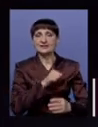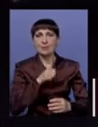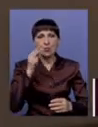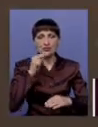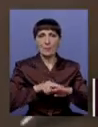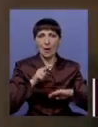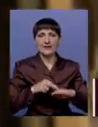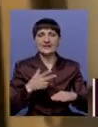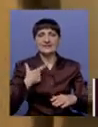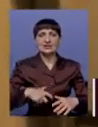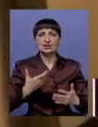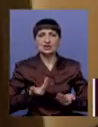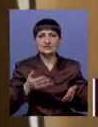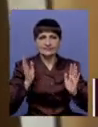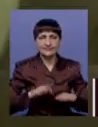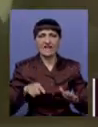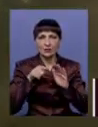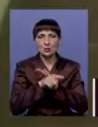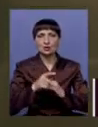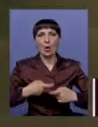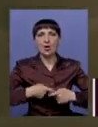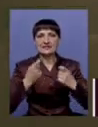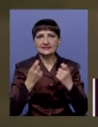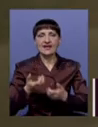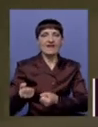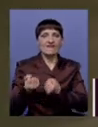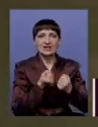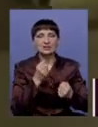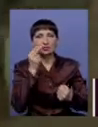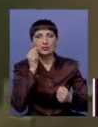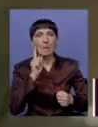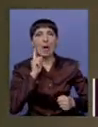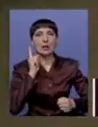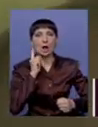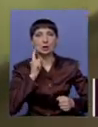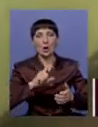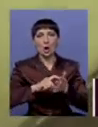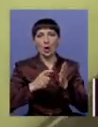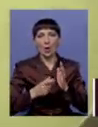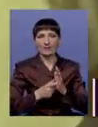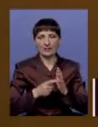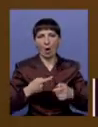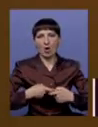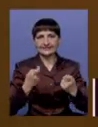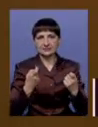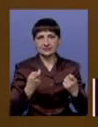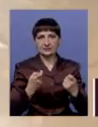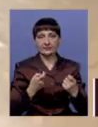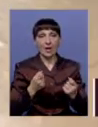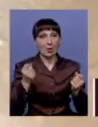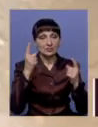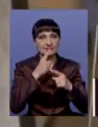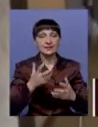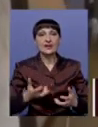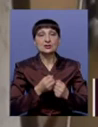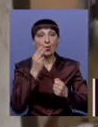порядка, рискуя своей жизнью, зашел внутрь горящего здания и вынес молодого человека из номера гостиничного комплекса. Как выяснилось,